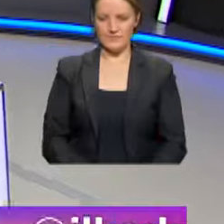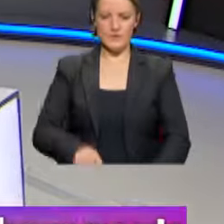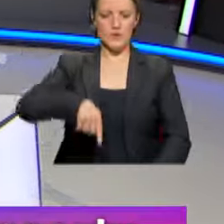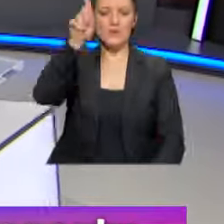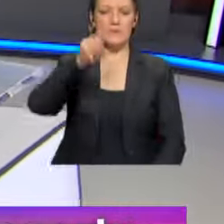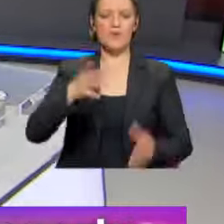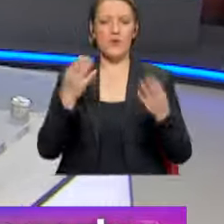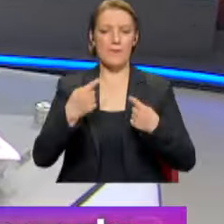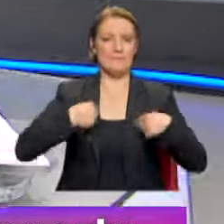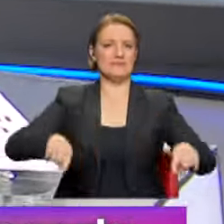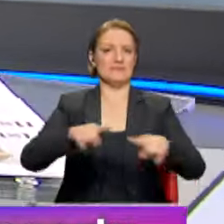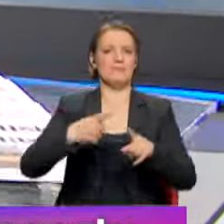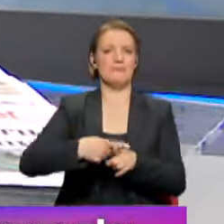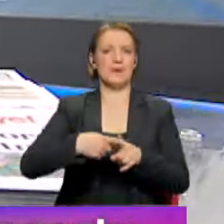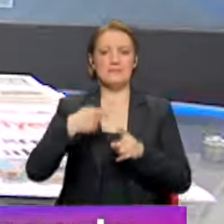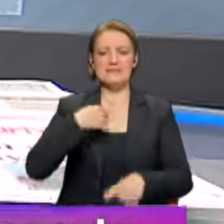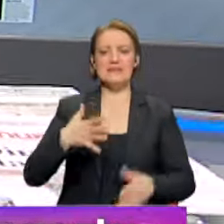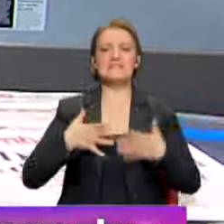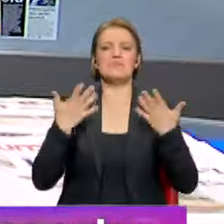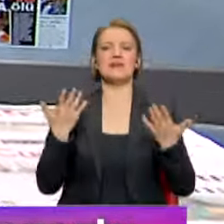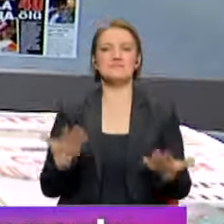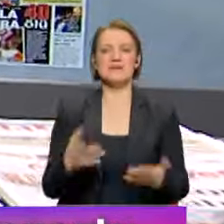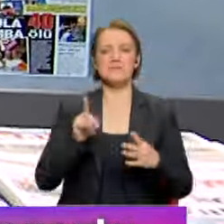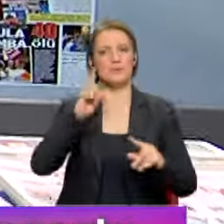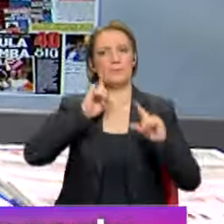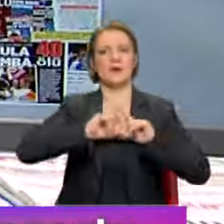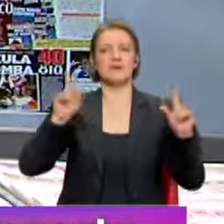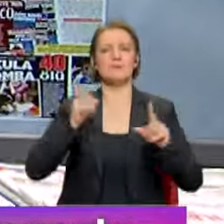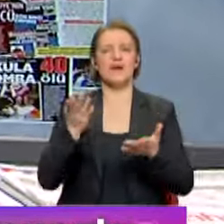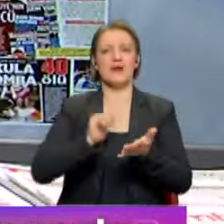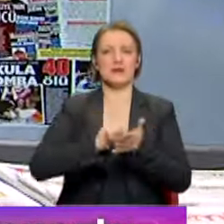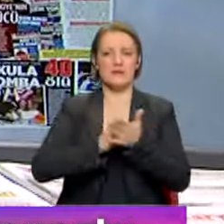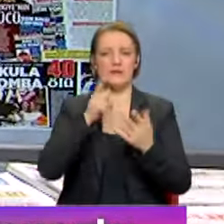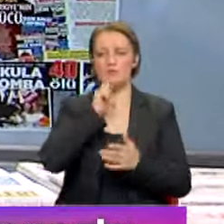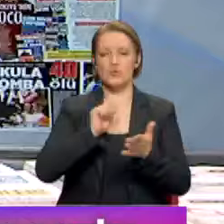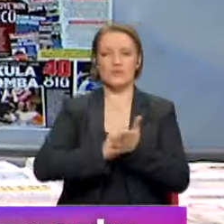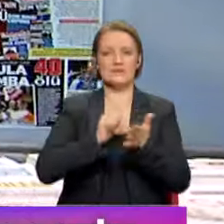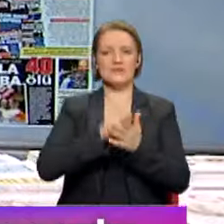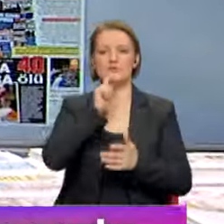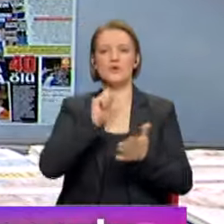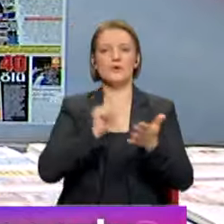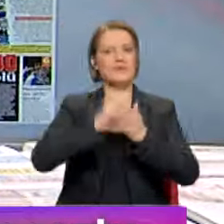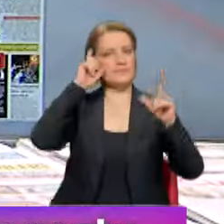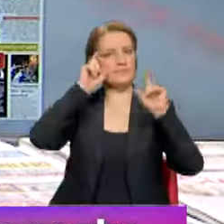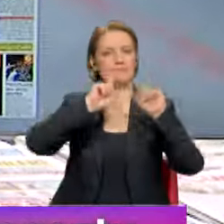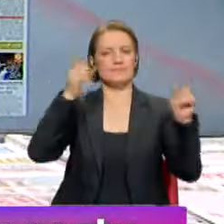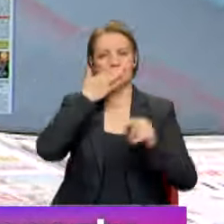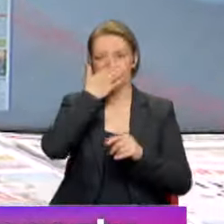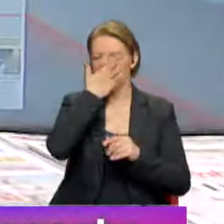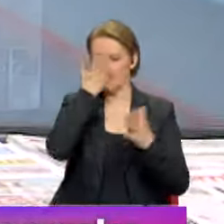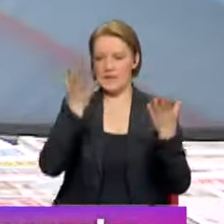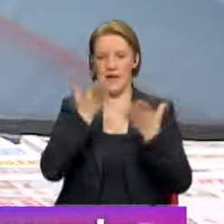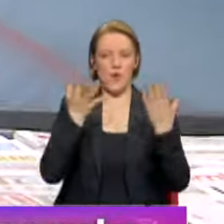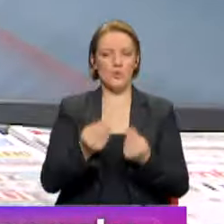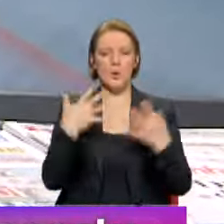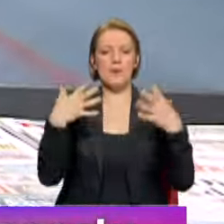gündeminizde olanları bizimle paylaşın Biz istemez miydik bugünkü başlığımız ve gazeteler Sözcü gazetesi Sözcü Gazetesi'nin manşetinde Ne